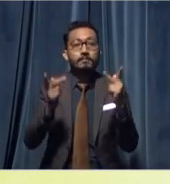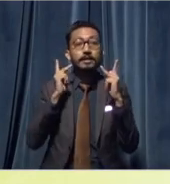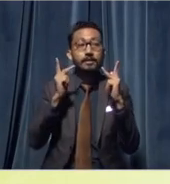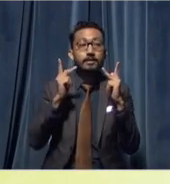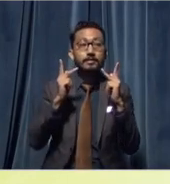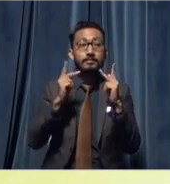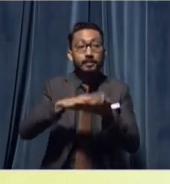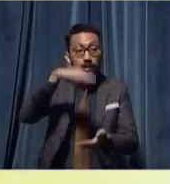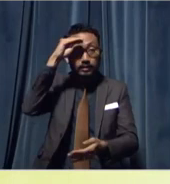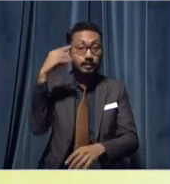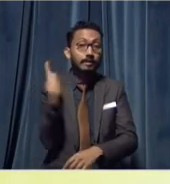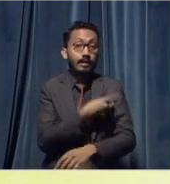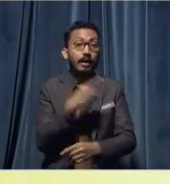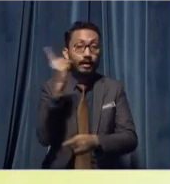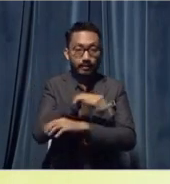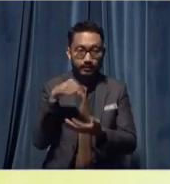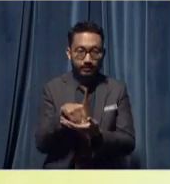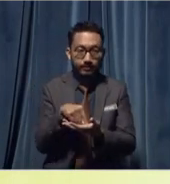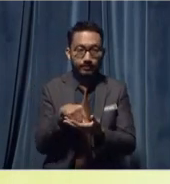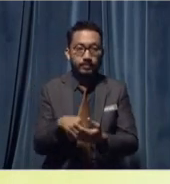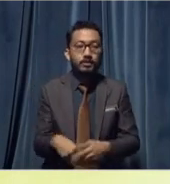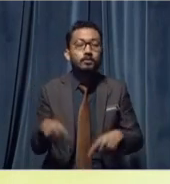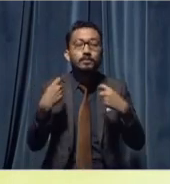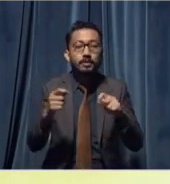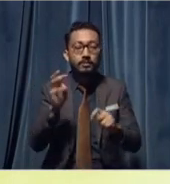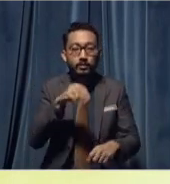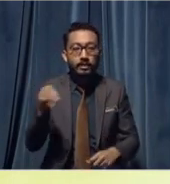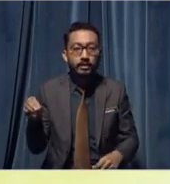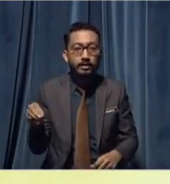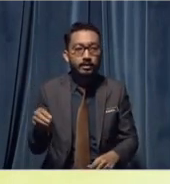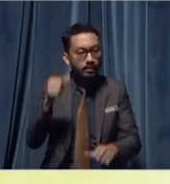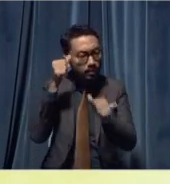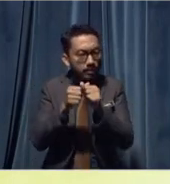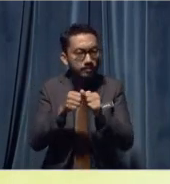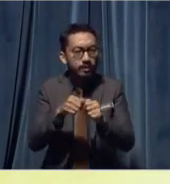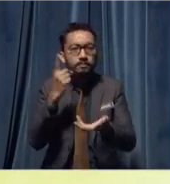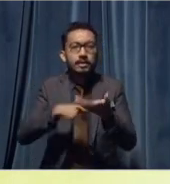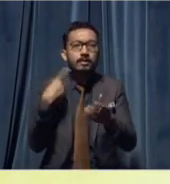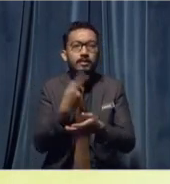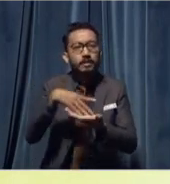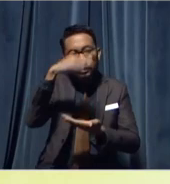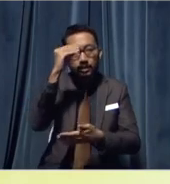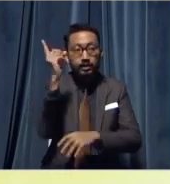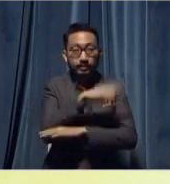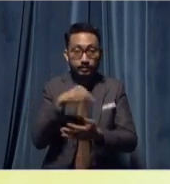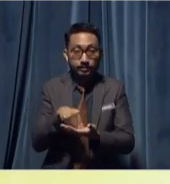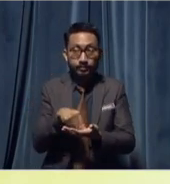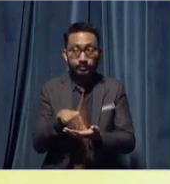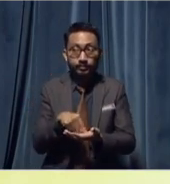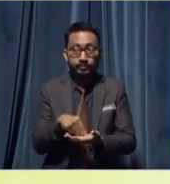kembali pembelajaran kita hari ini. Cuba murid-murid ingat apa yang kita pelajari hari ini.